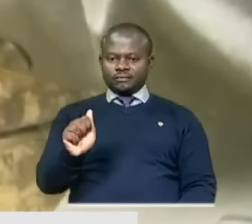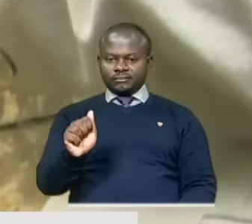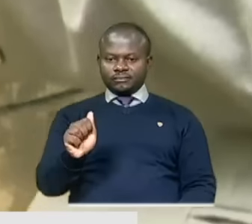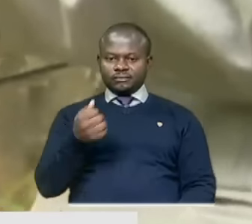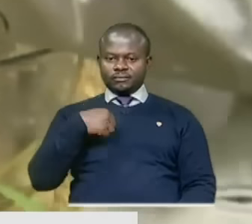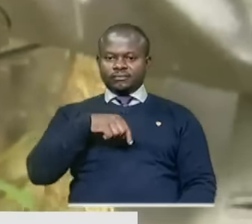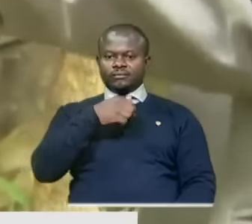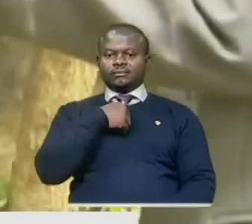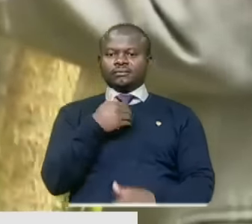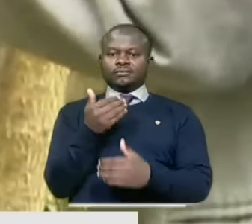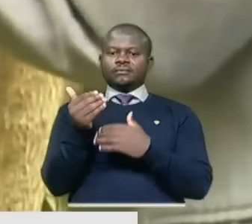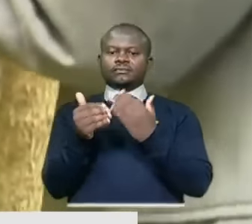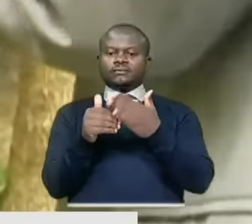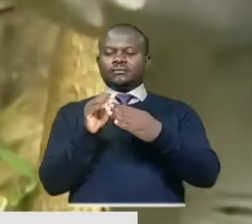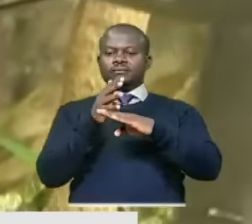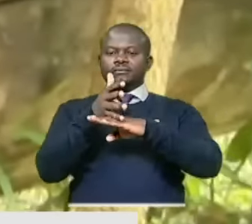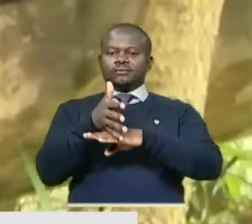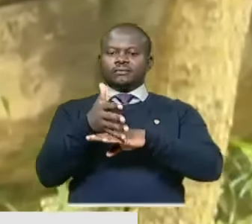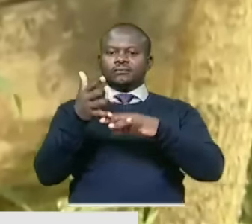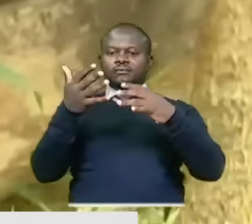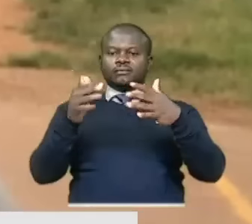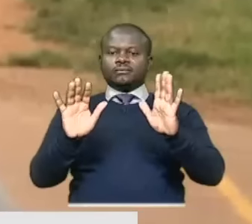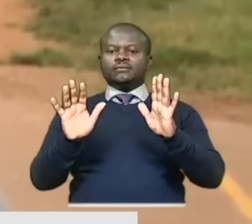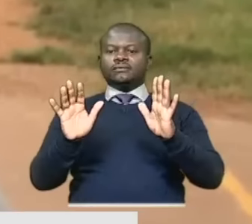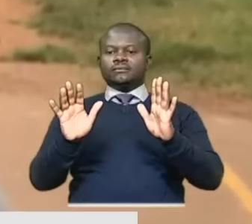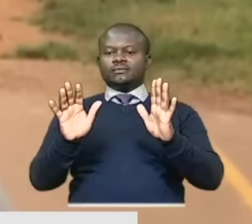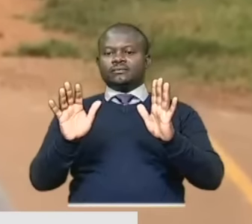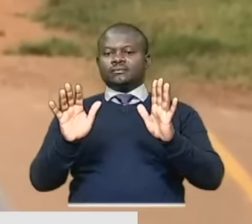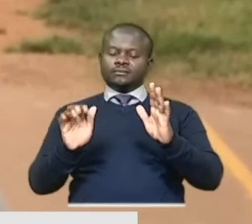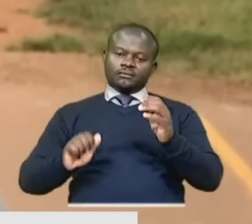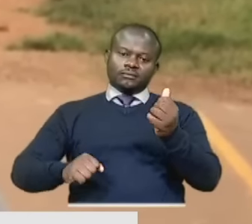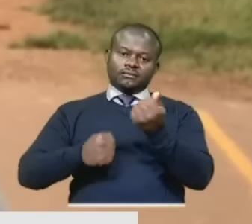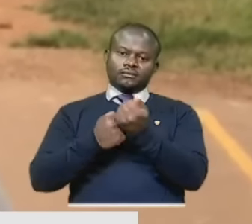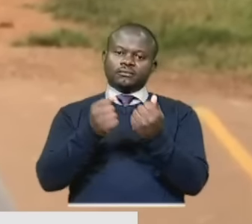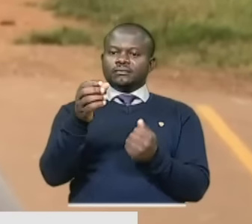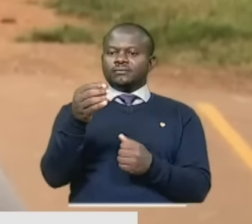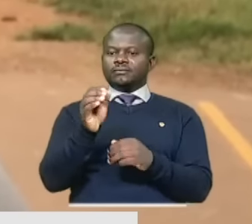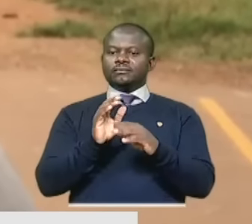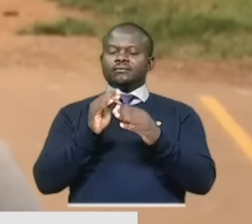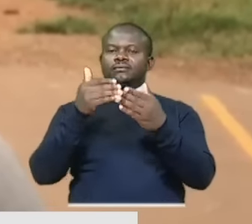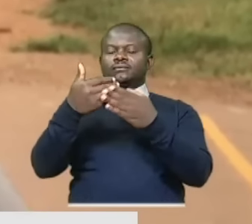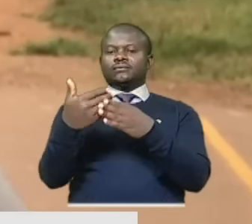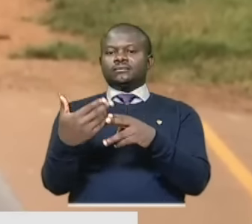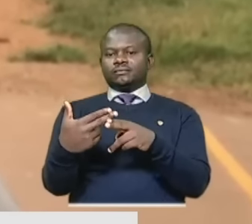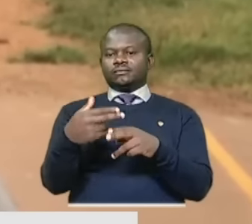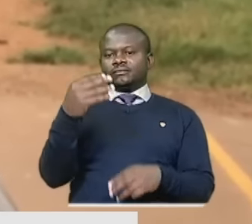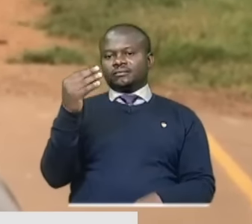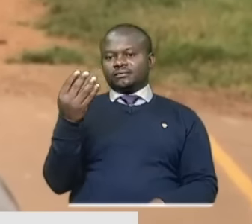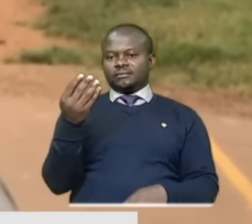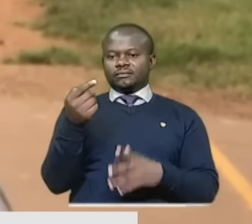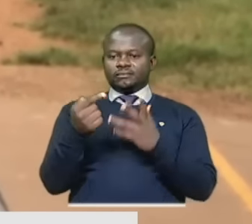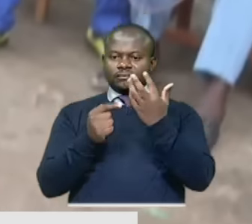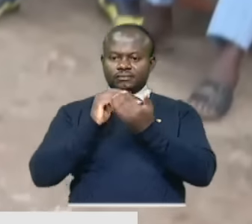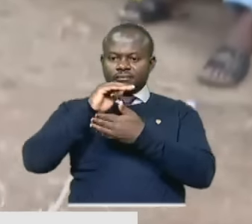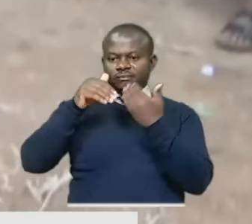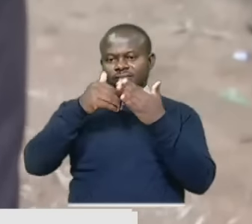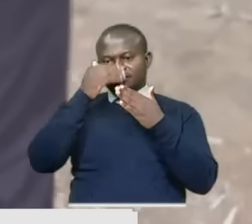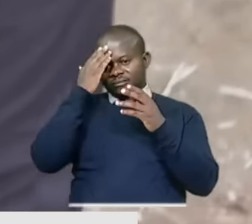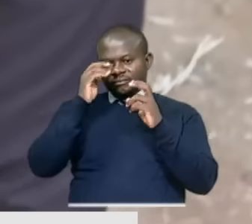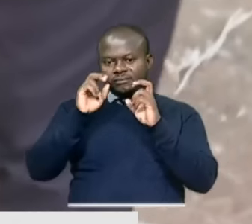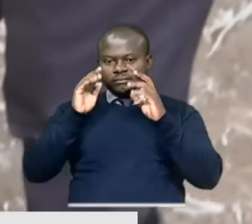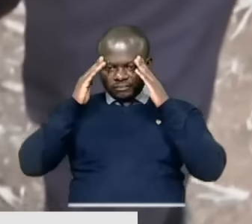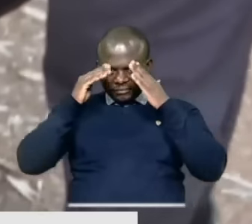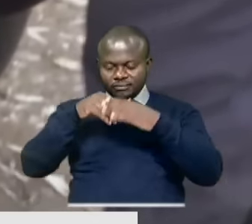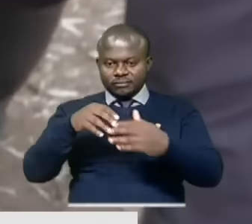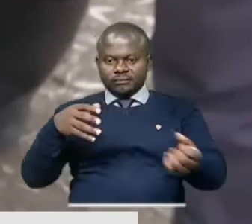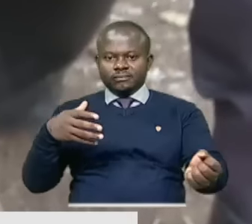dufite abavumvu tumaze gutera inkunga amakoperative agera hafane ibyo byose no kugira ngo hashyirwemo imbaraga